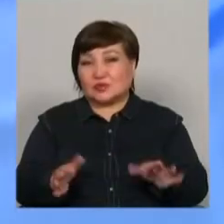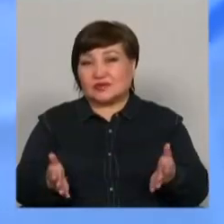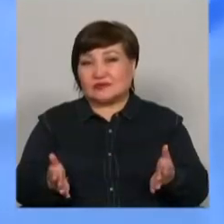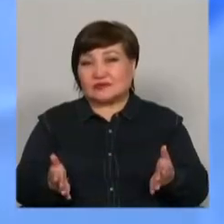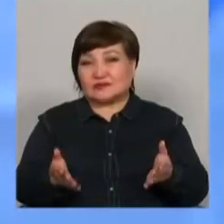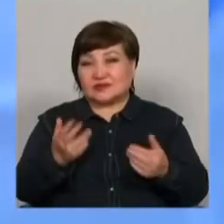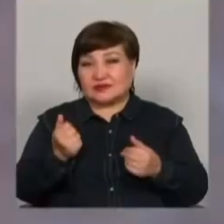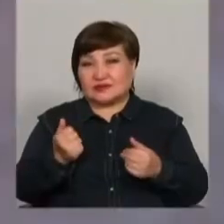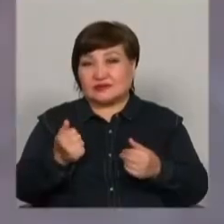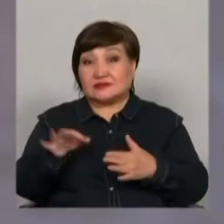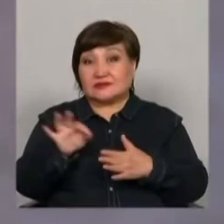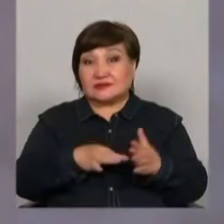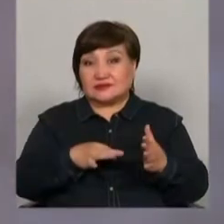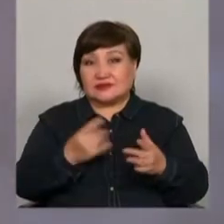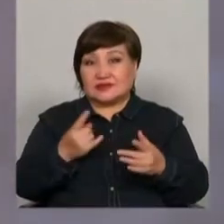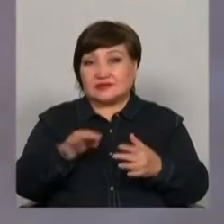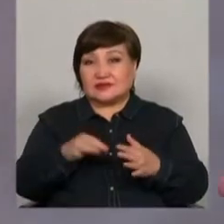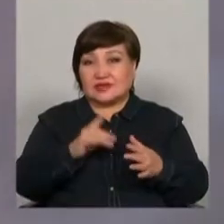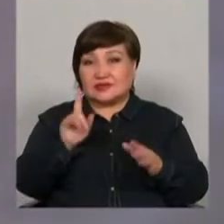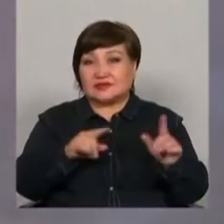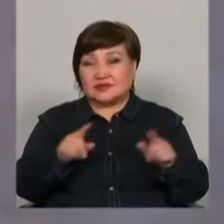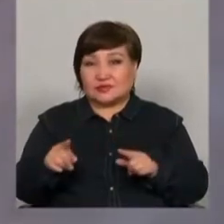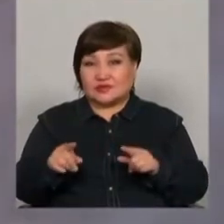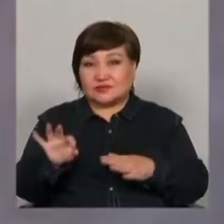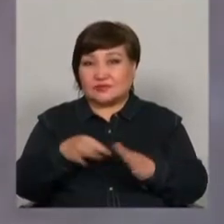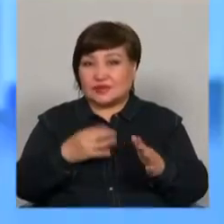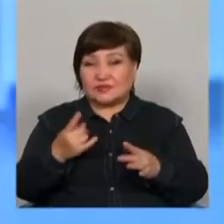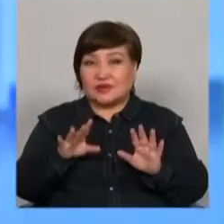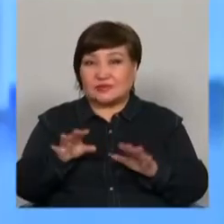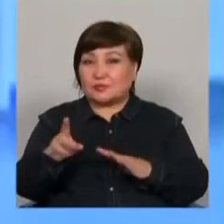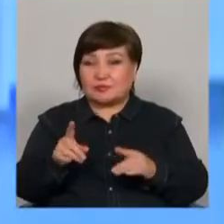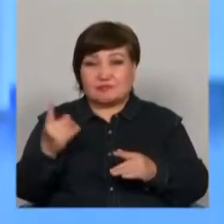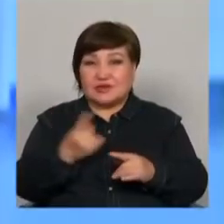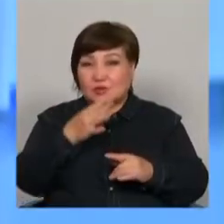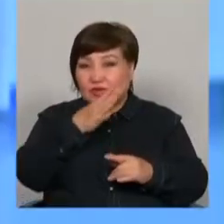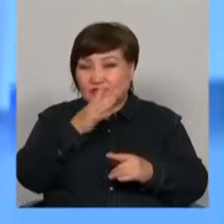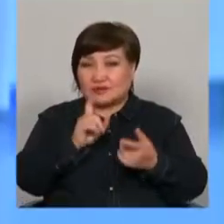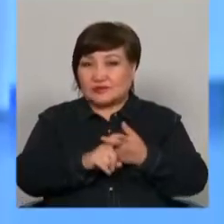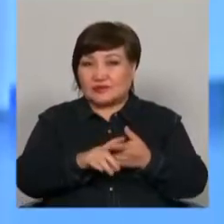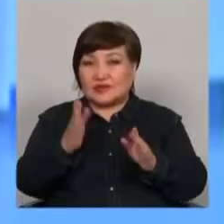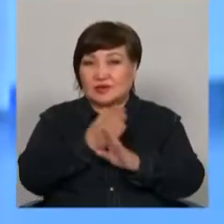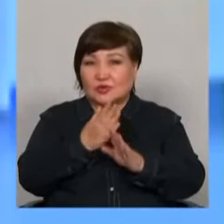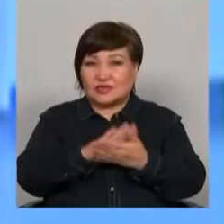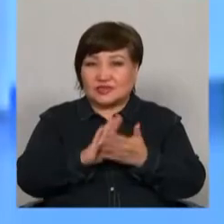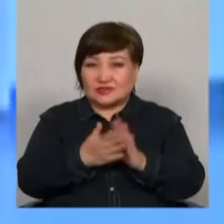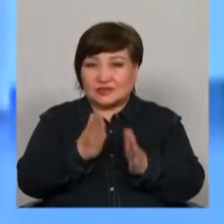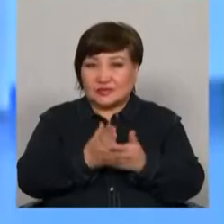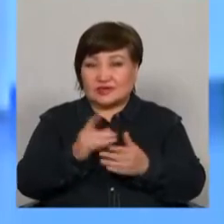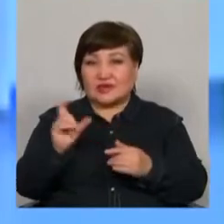элде бирден өршүмөйт го. Ар түрлүү жагдайларга байланышты. Ауа райын жагдайы бар, экономиканын жагдайы